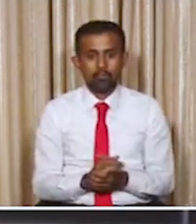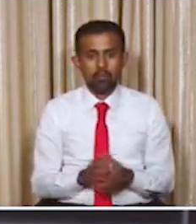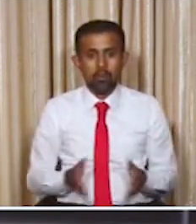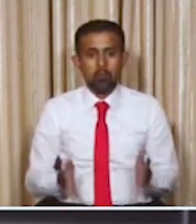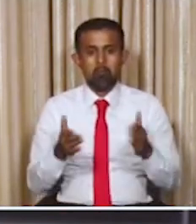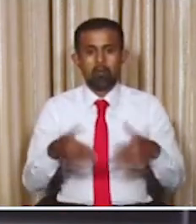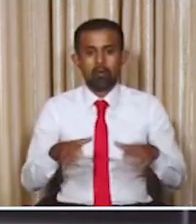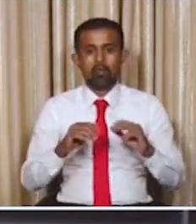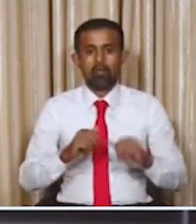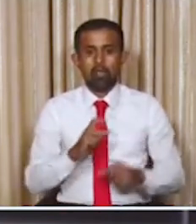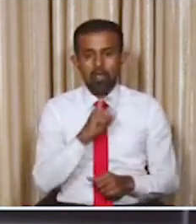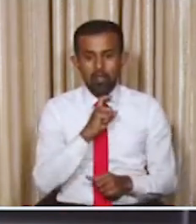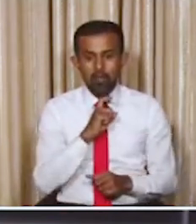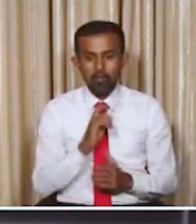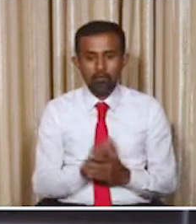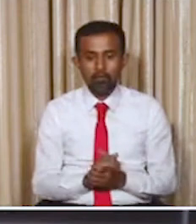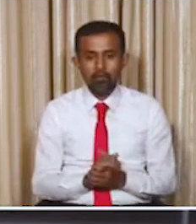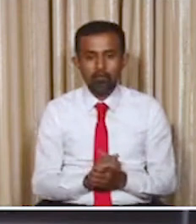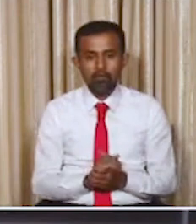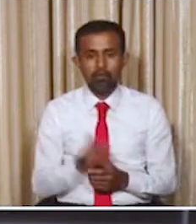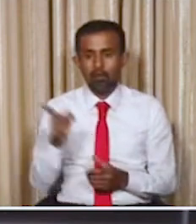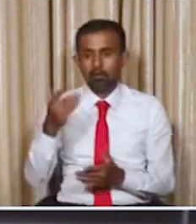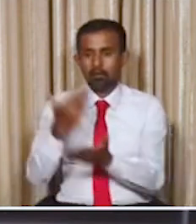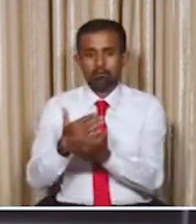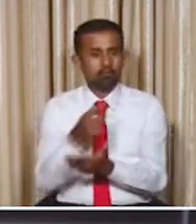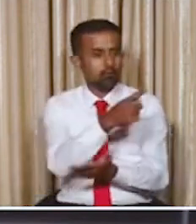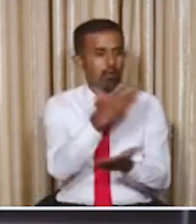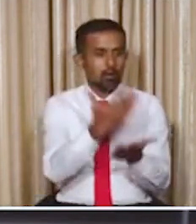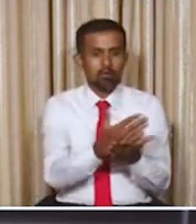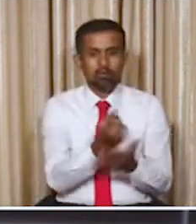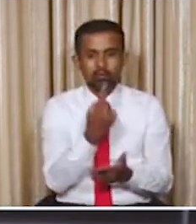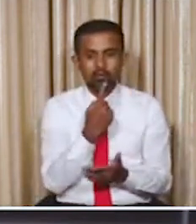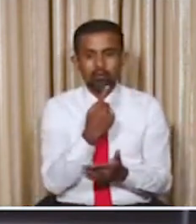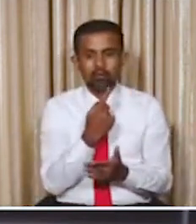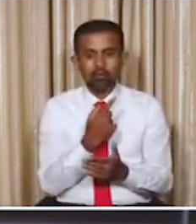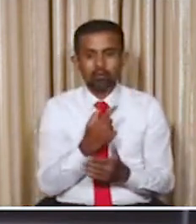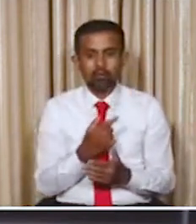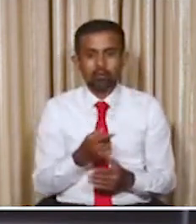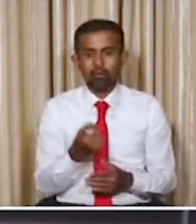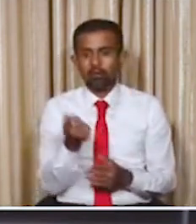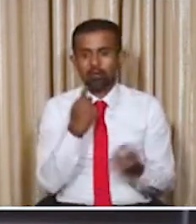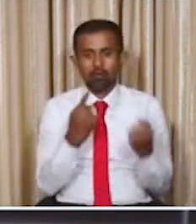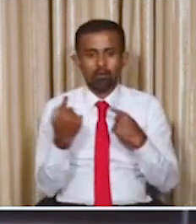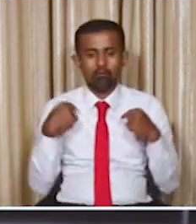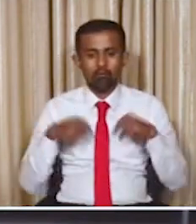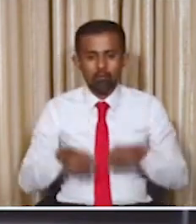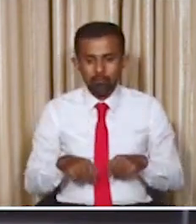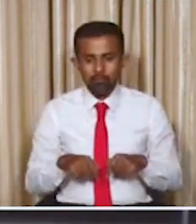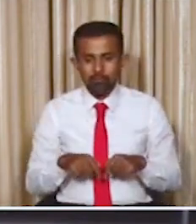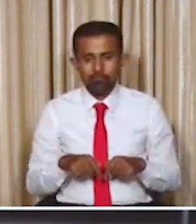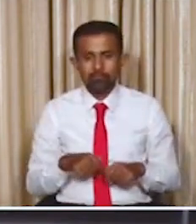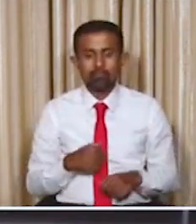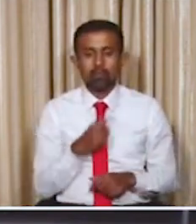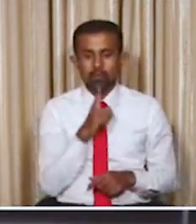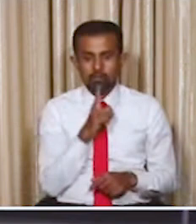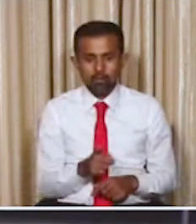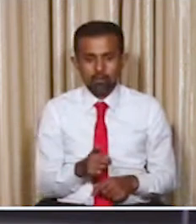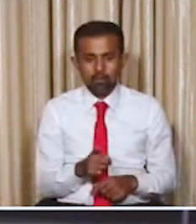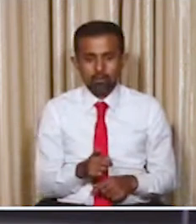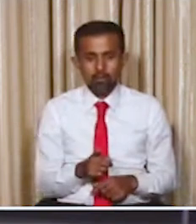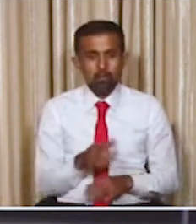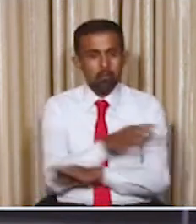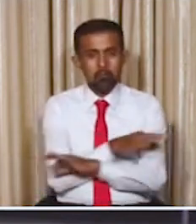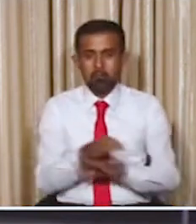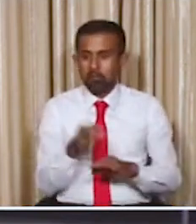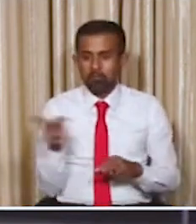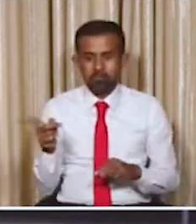පාරට බහලා කෑ ගහනවා. අර එක නවත්තන්න කියන මේක නවත්තන්න කියන මේ රැල්ලක් ඇති කරගෙන අරක කියාගෙන මේ කියාගෙන. ඒ හින්දා මට කියන්න ඕන මේගොල්ලන්ට plan